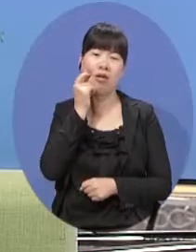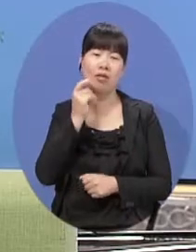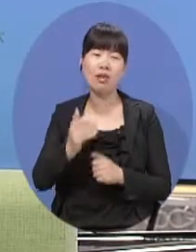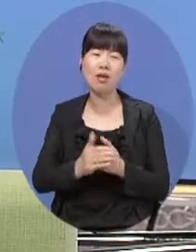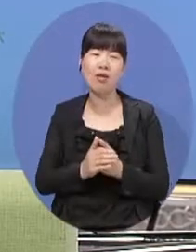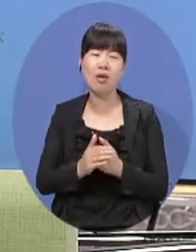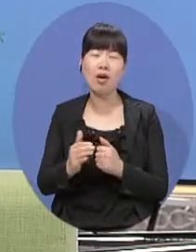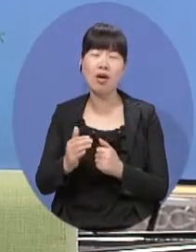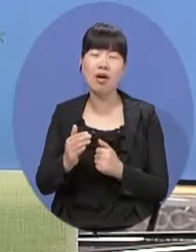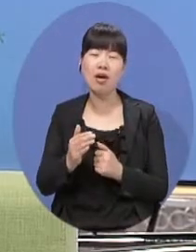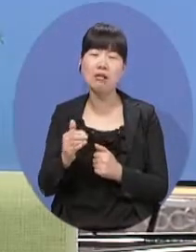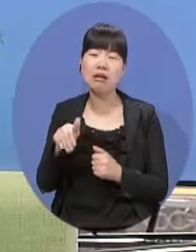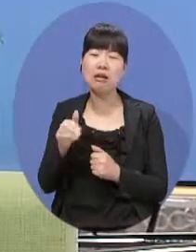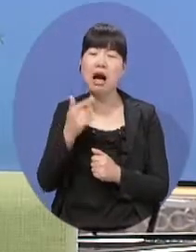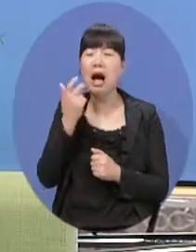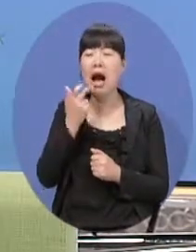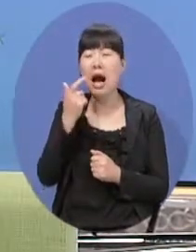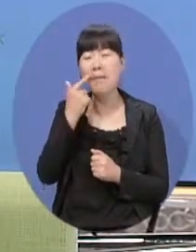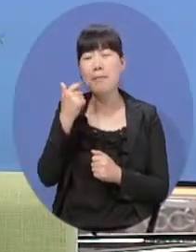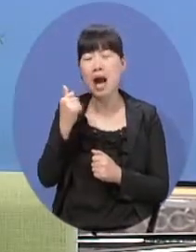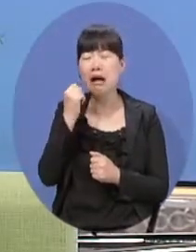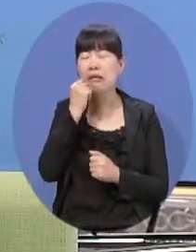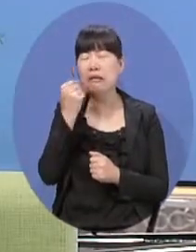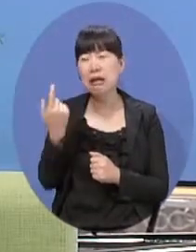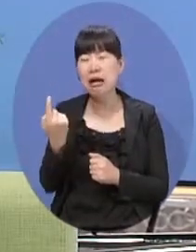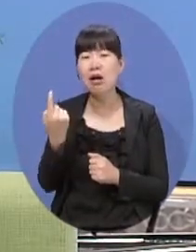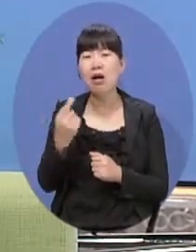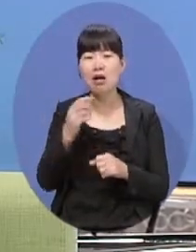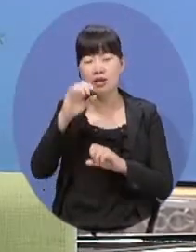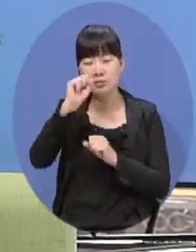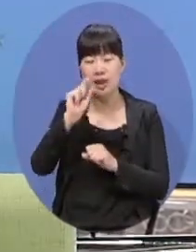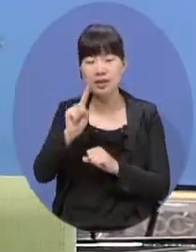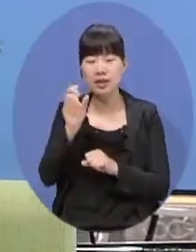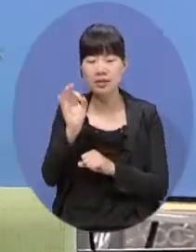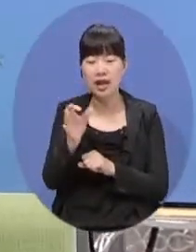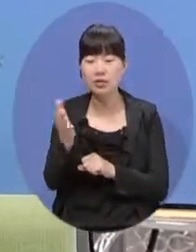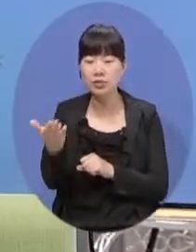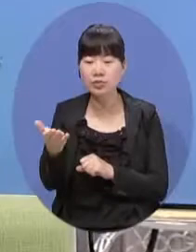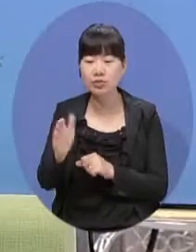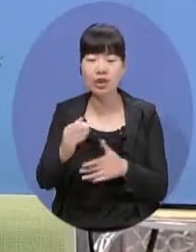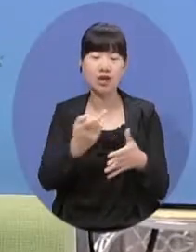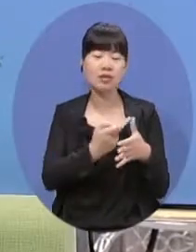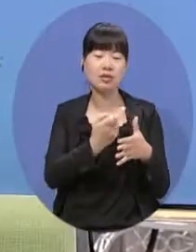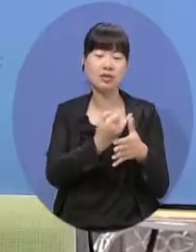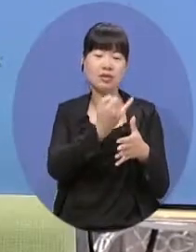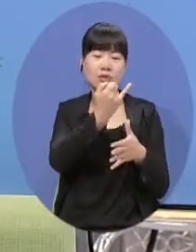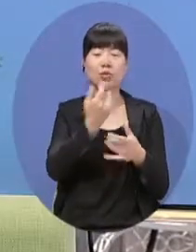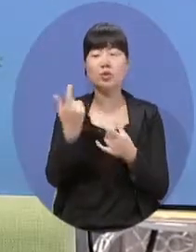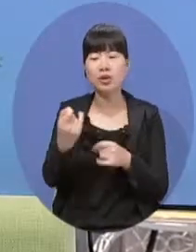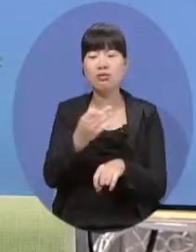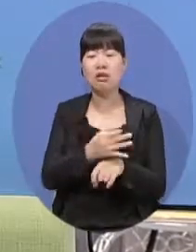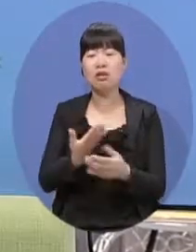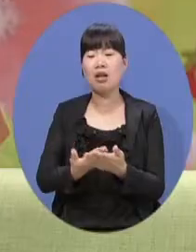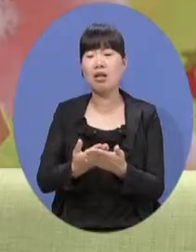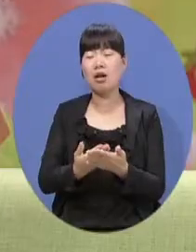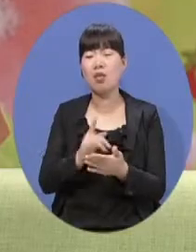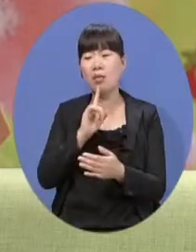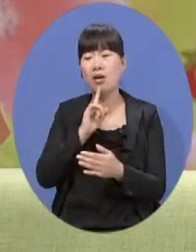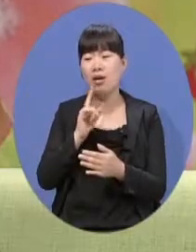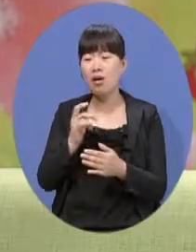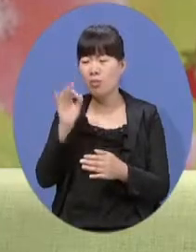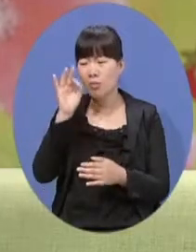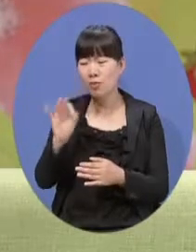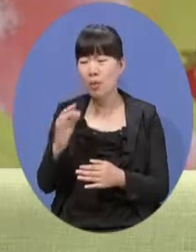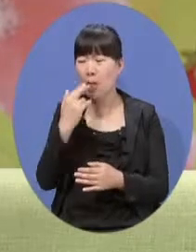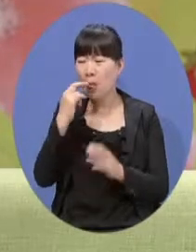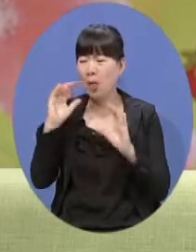가자. 아빠 이거밖에 못하는데 신발을 하셨는데 큰애가 똑같은 걸 사달라는 거예요. 예. 아... 근데 그거 약간 촌스럽거든요. 아니